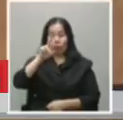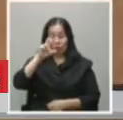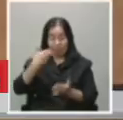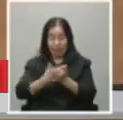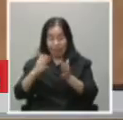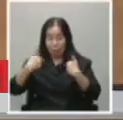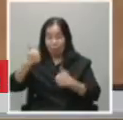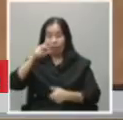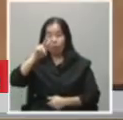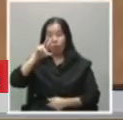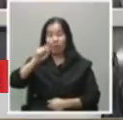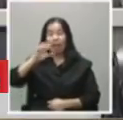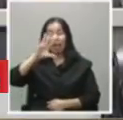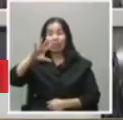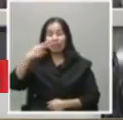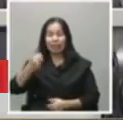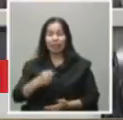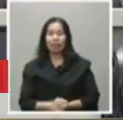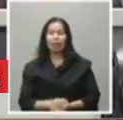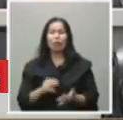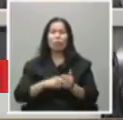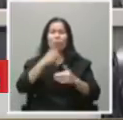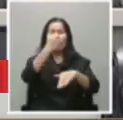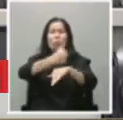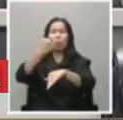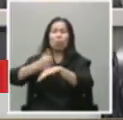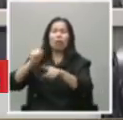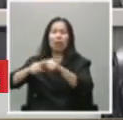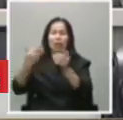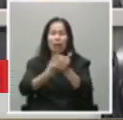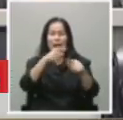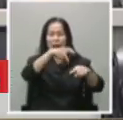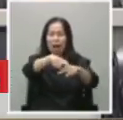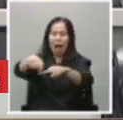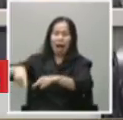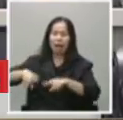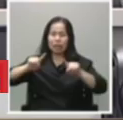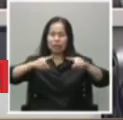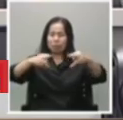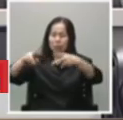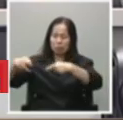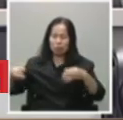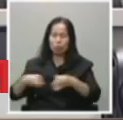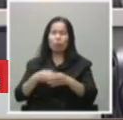2 ล้าน 500,000 บาทโอ้โหขนหน้าแข้งคณะรัฐมนตรีลงขันเงินคนละหมื่นนี่ก็เกินแล้วขี้เหนียว